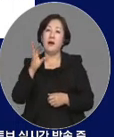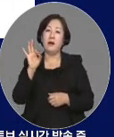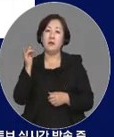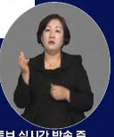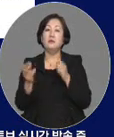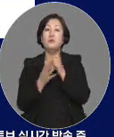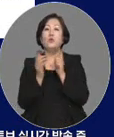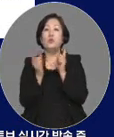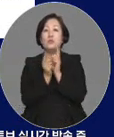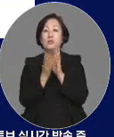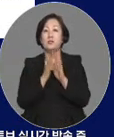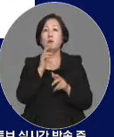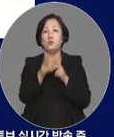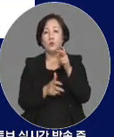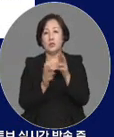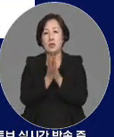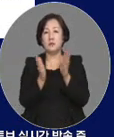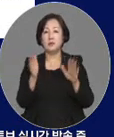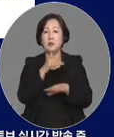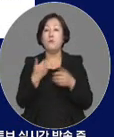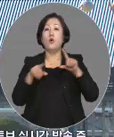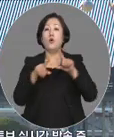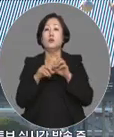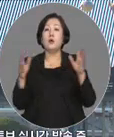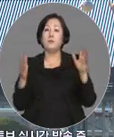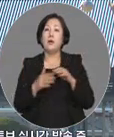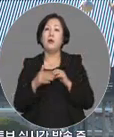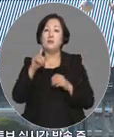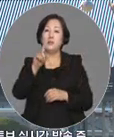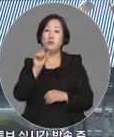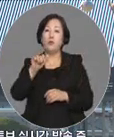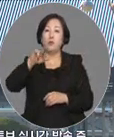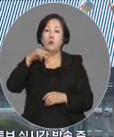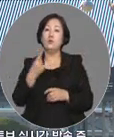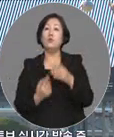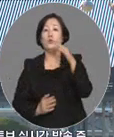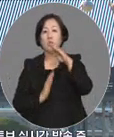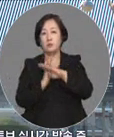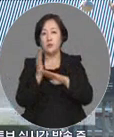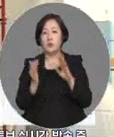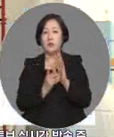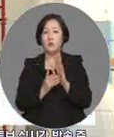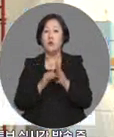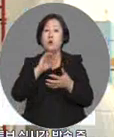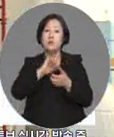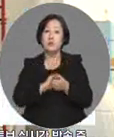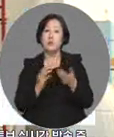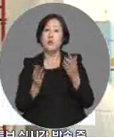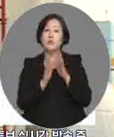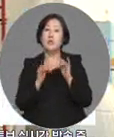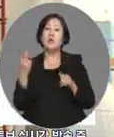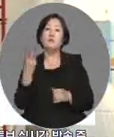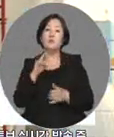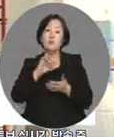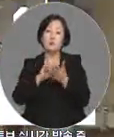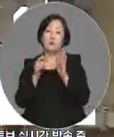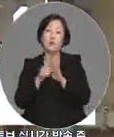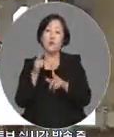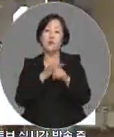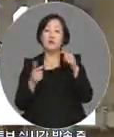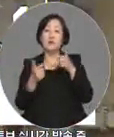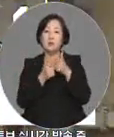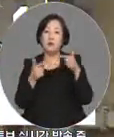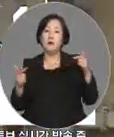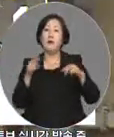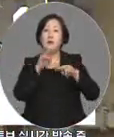이루어집니다. 투자액을 모두 합하면 15조 원이 넘고 정규직 기준으로 2천 개 가까운 일자리가 만들어지는